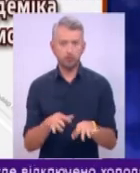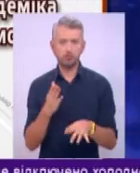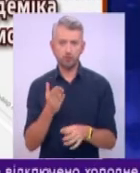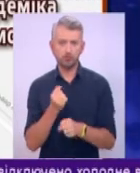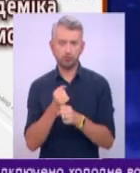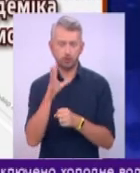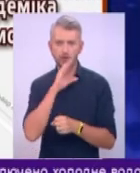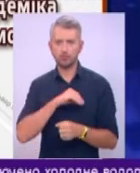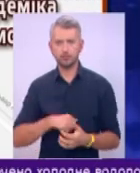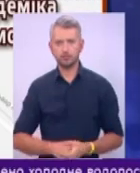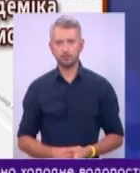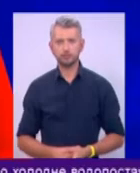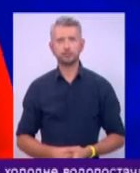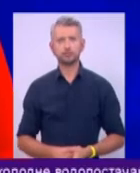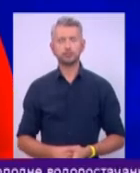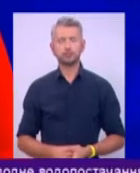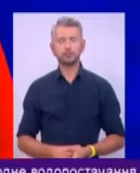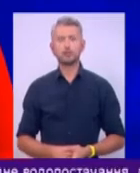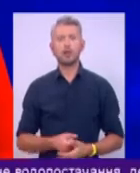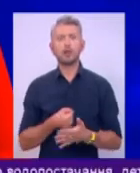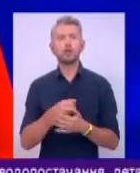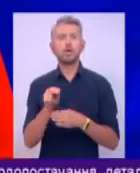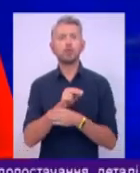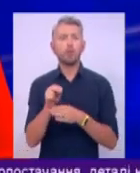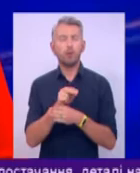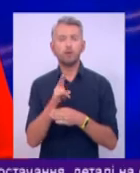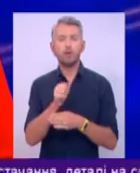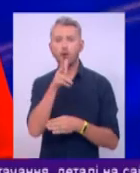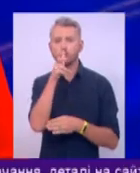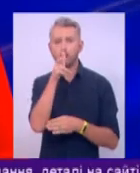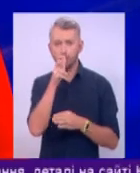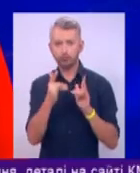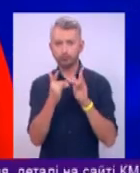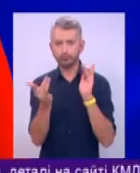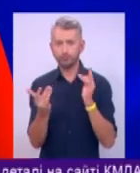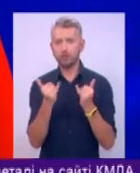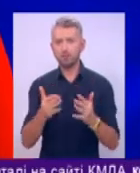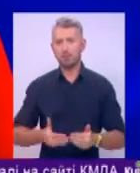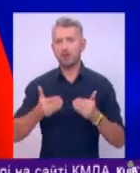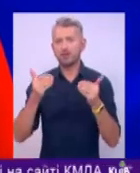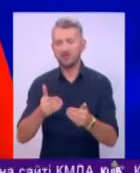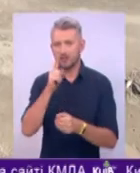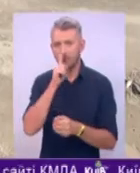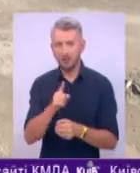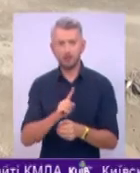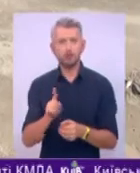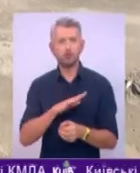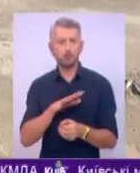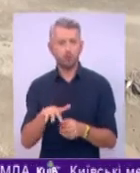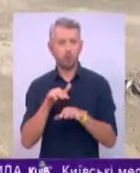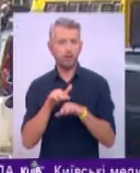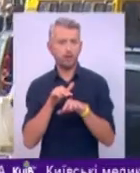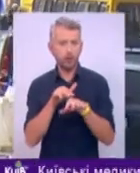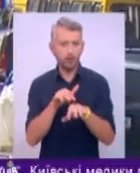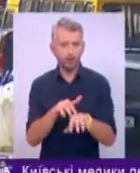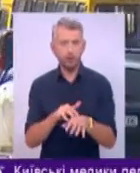роботою управляться. А от ремонтні роботи на Шулявському шляхопроводі наразі перенесли на місяць. Аби уникнути